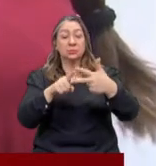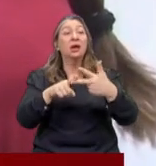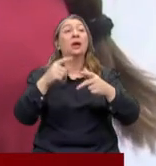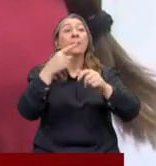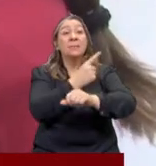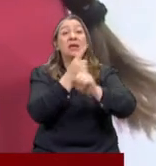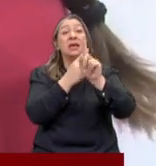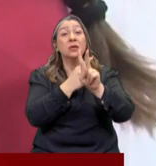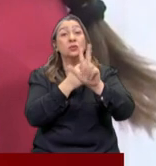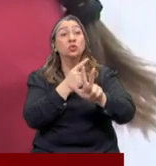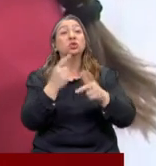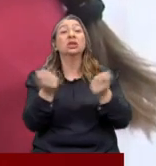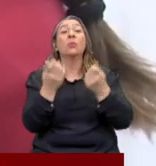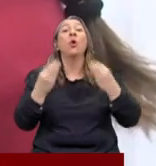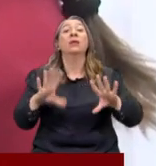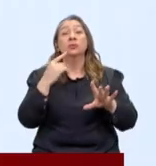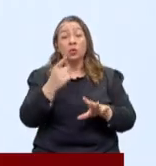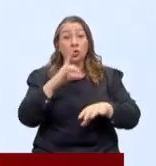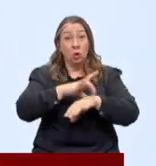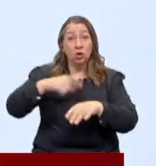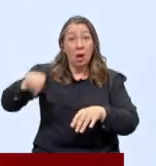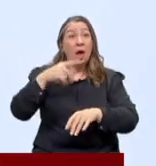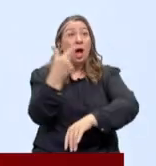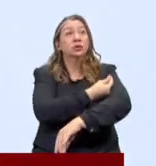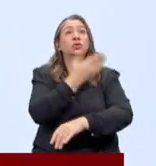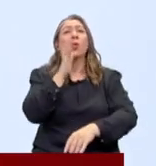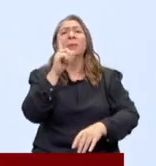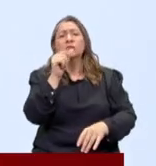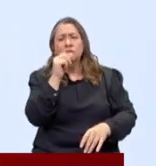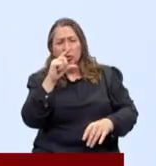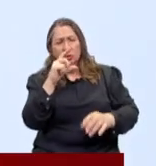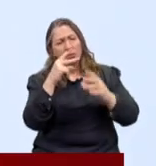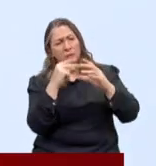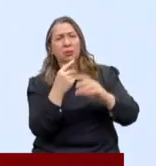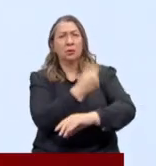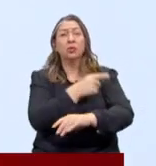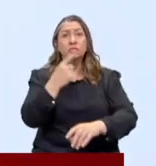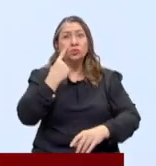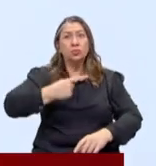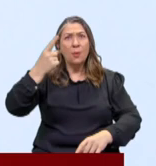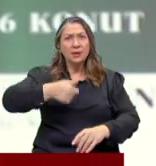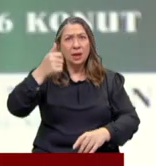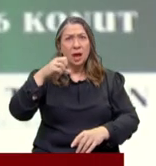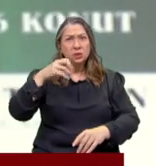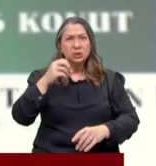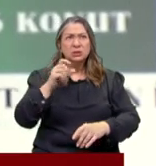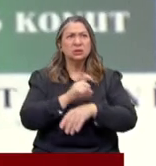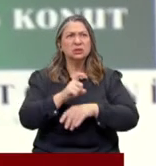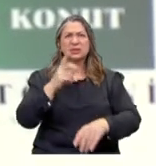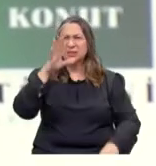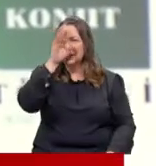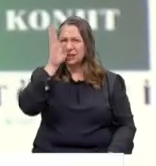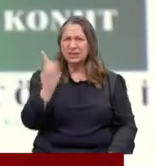2 ve faz 3 çalışmalarının olmadığını söyledi. Ortada aşı yok, solüsyon var dedi. Bu açıklamalar Cumhurbaşkanı Erdoğan'ı öfkelendirdi.